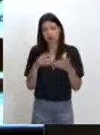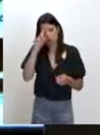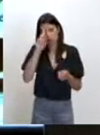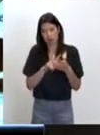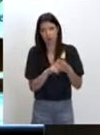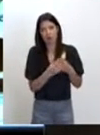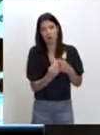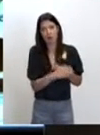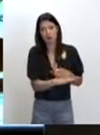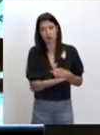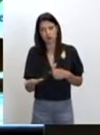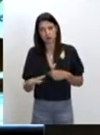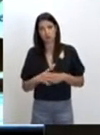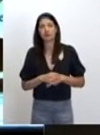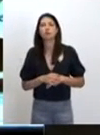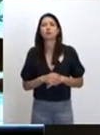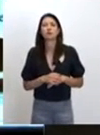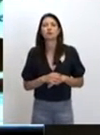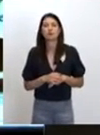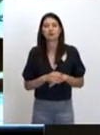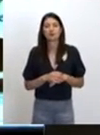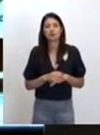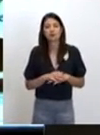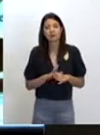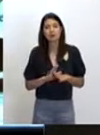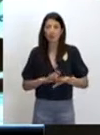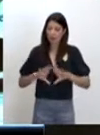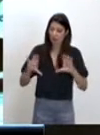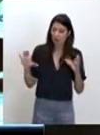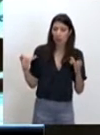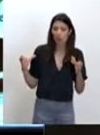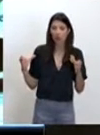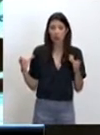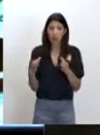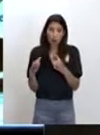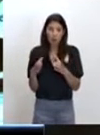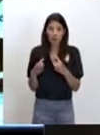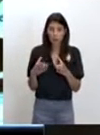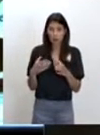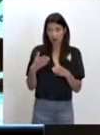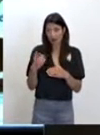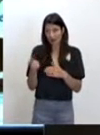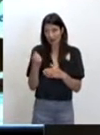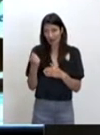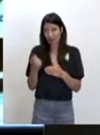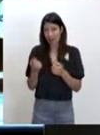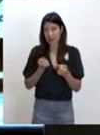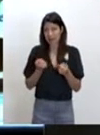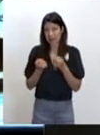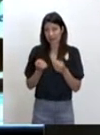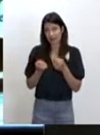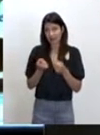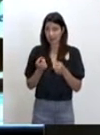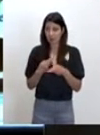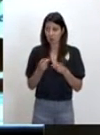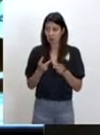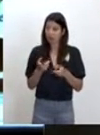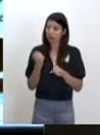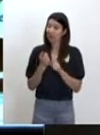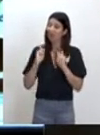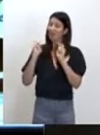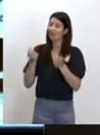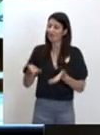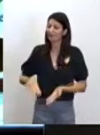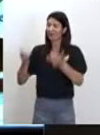Nous souhaitions dire que déléguer et affirmer que déléguer le service public, c'est pas l'abandonner au privé